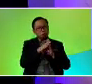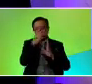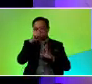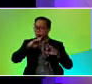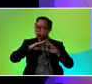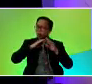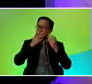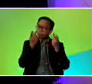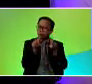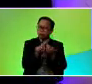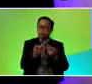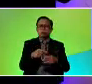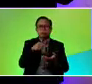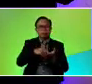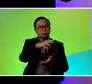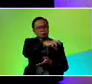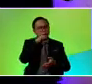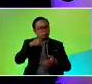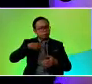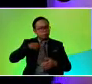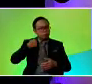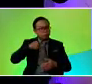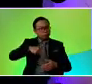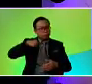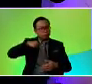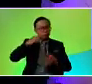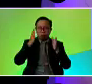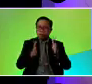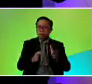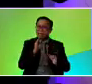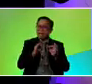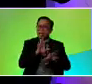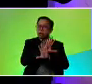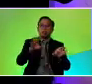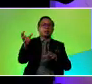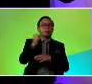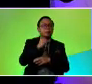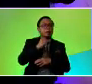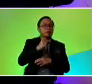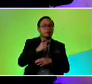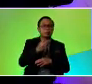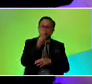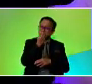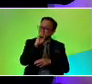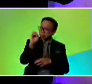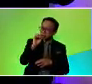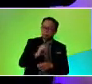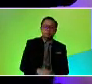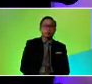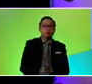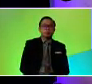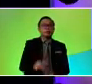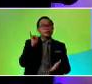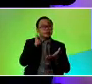kumpulan ini kamu pergi buat kalau kamu tak dapat hari ini kamu tak makan oke